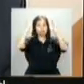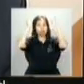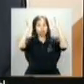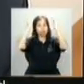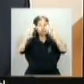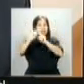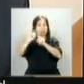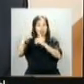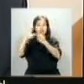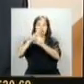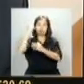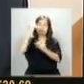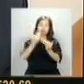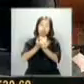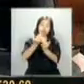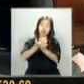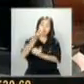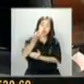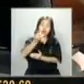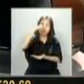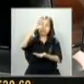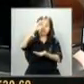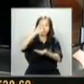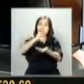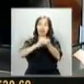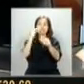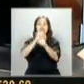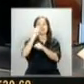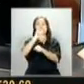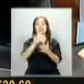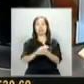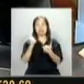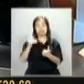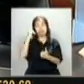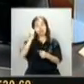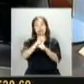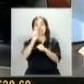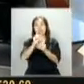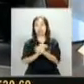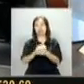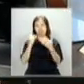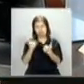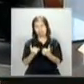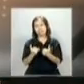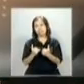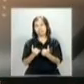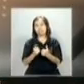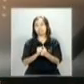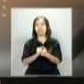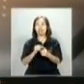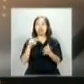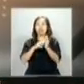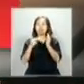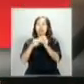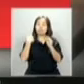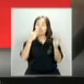ะค่อยๆน้อยลงค่อยๆน้อยลงประมาณผลิตสินค้ามากขึ้นก็ดีพวกนี้เขาก็แล จากแนวคิดจากของหลายภาคส่ว